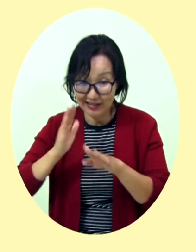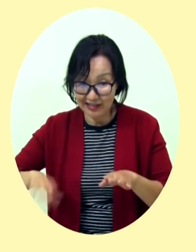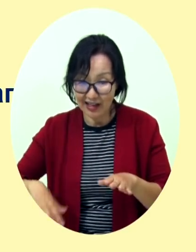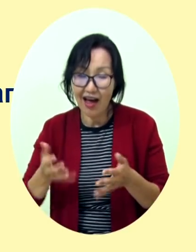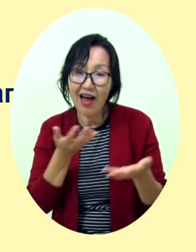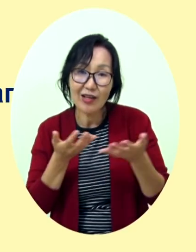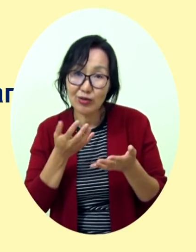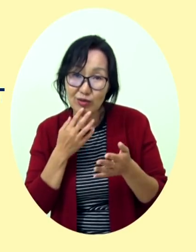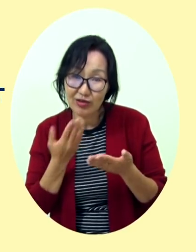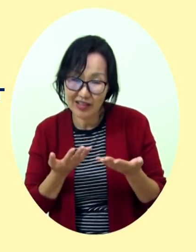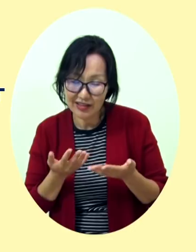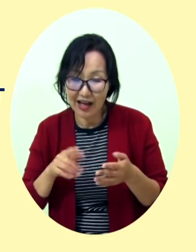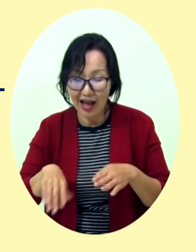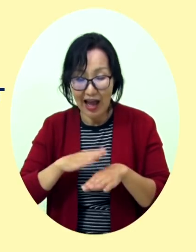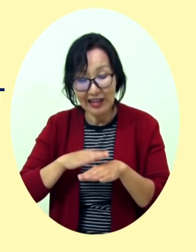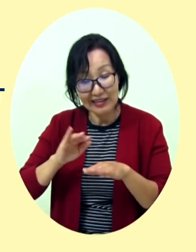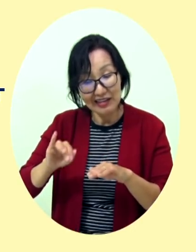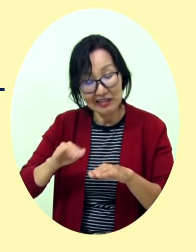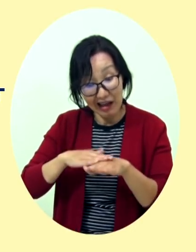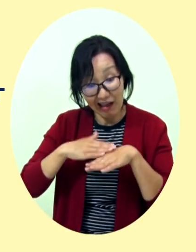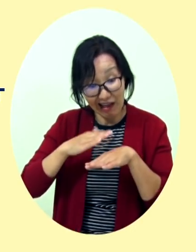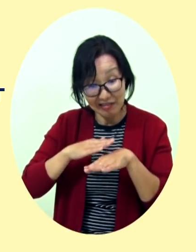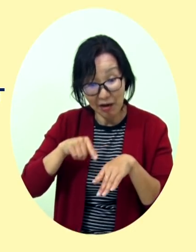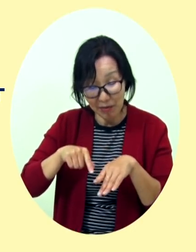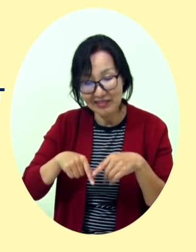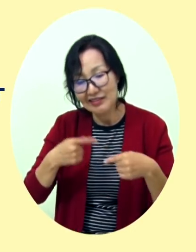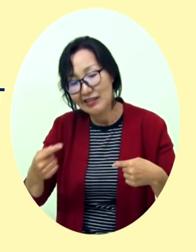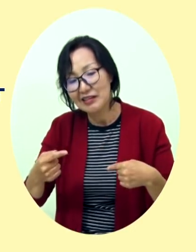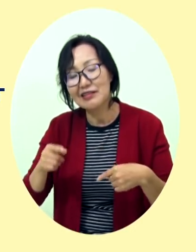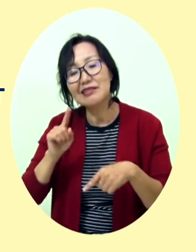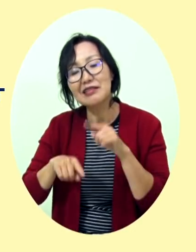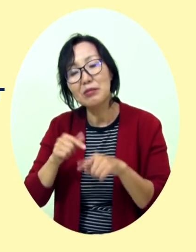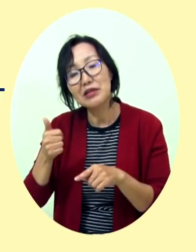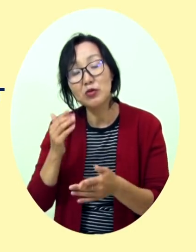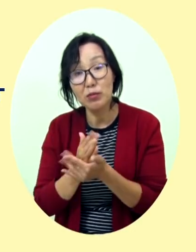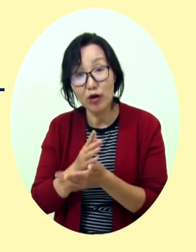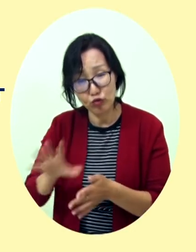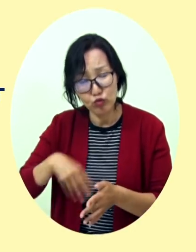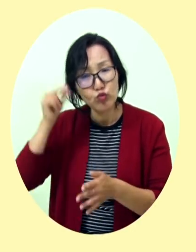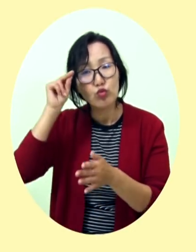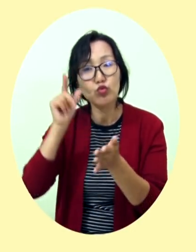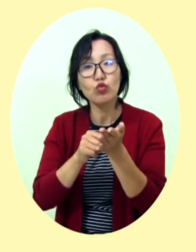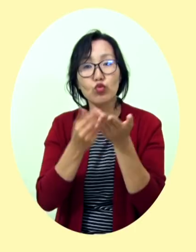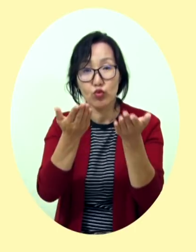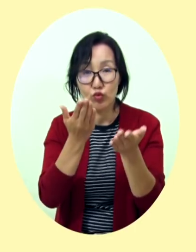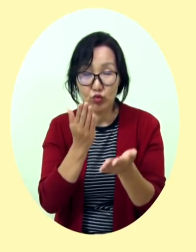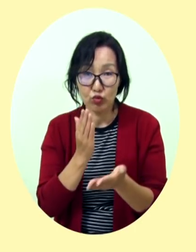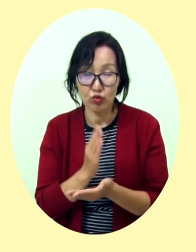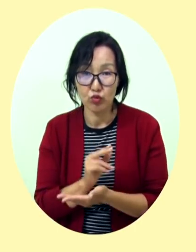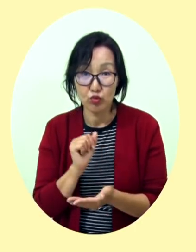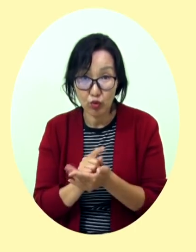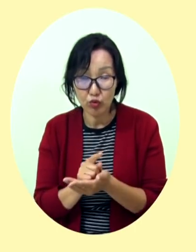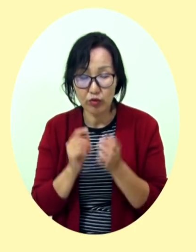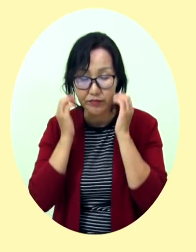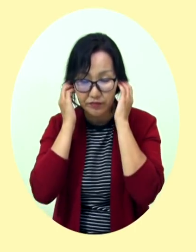ярилцах, алдаанаас гадна ямар сайн зүйл байгааг үнэлж сурах нь чухал юм шүү. За,